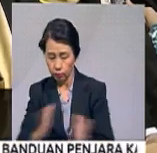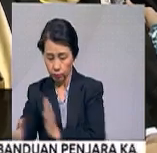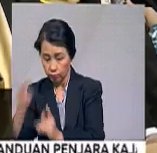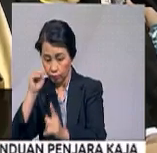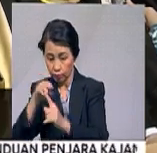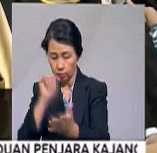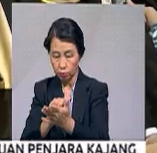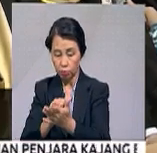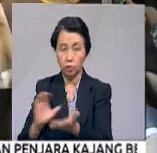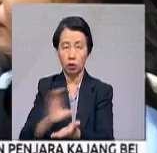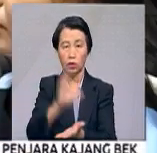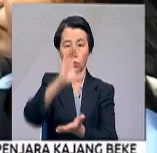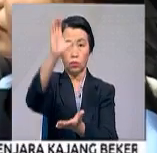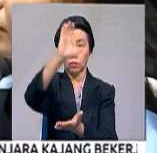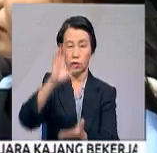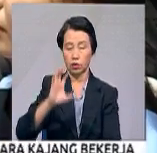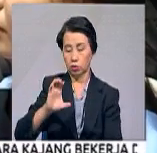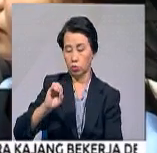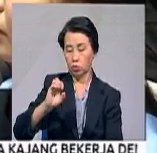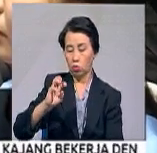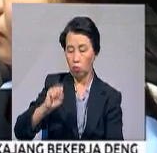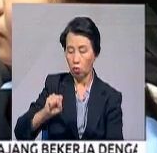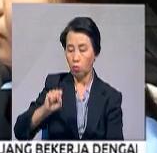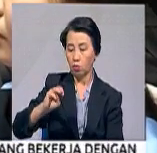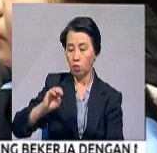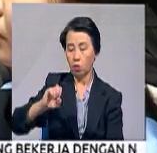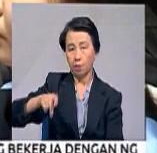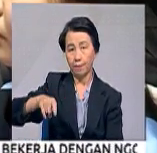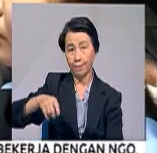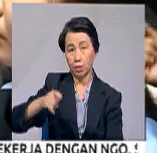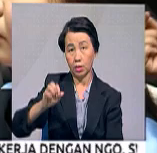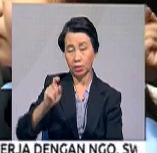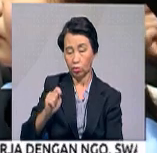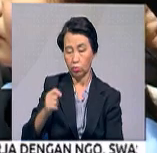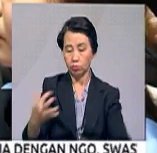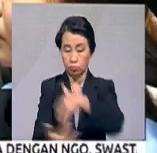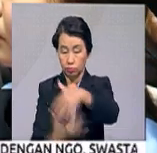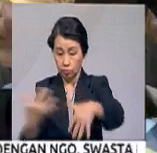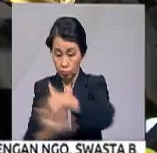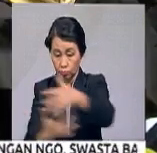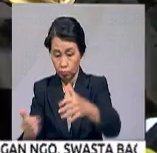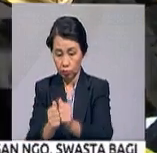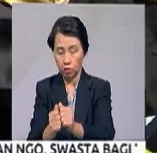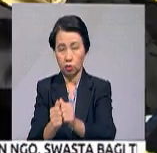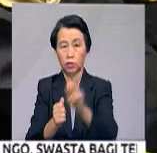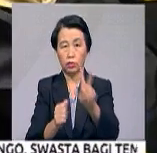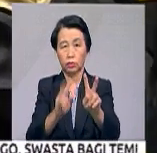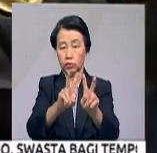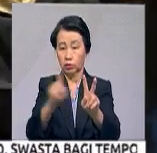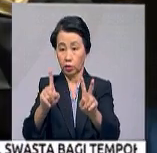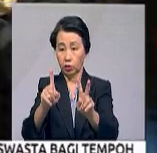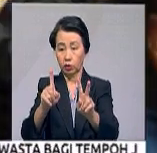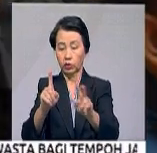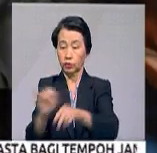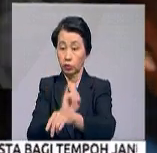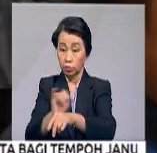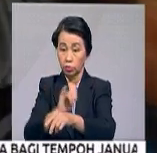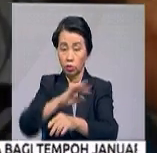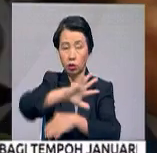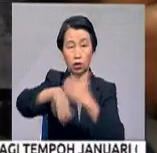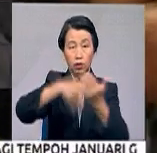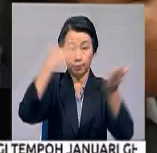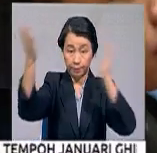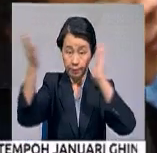itu, Kolej Cosmopoint giat menjalankan kolaborasi dengan 121 rakan industri di seluruh negara